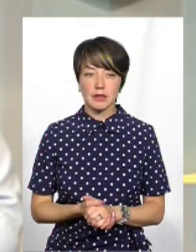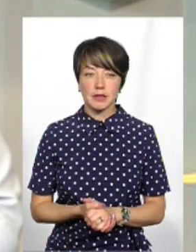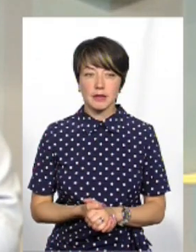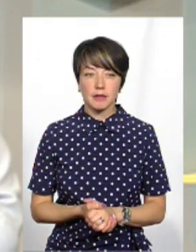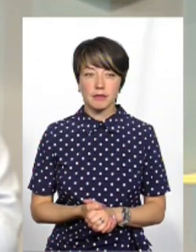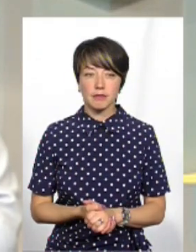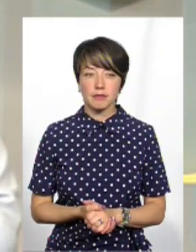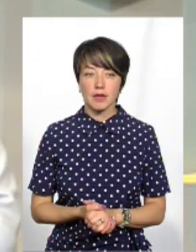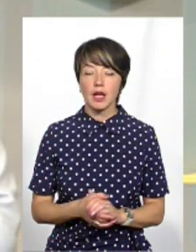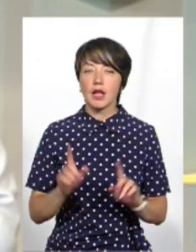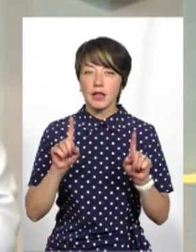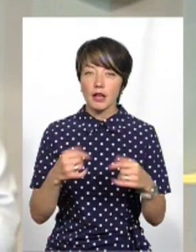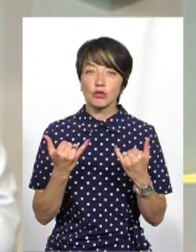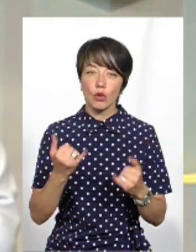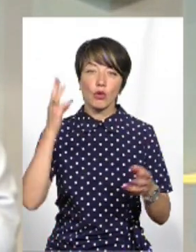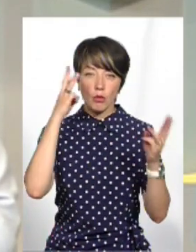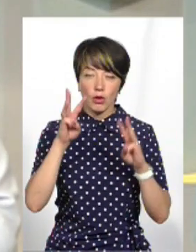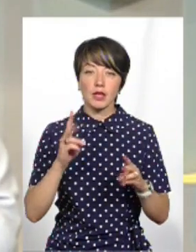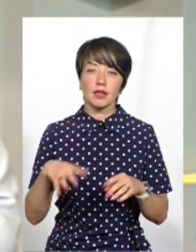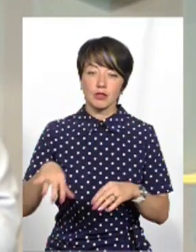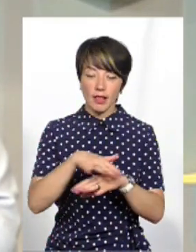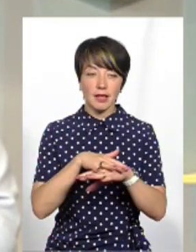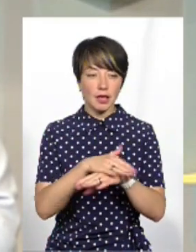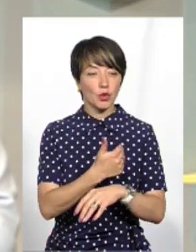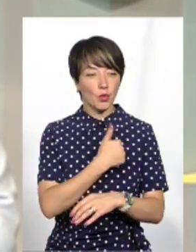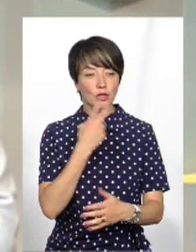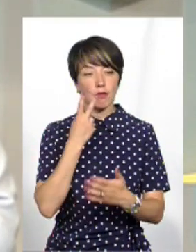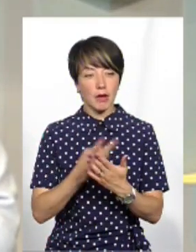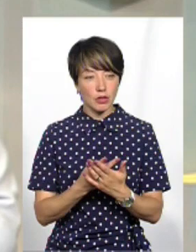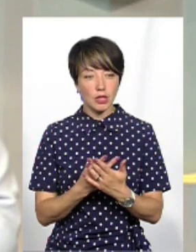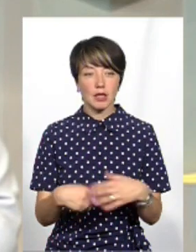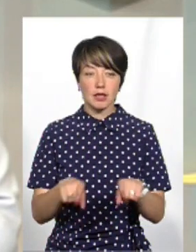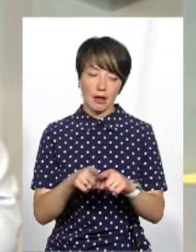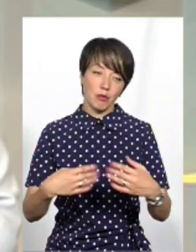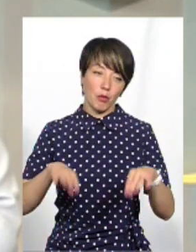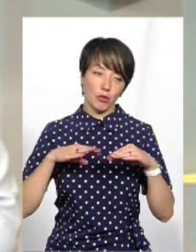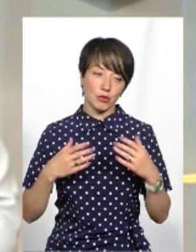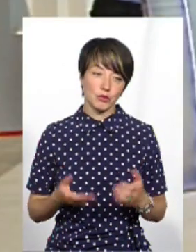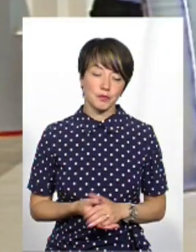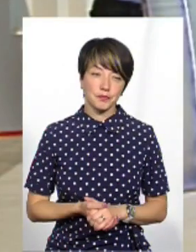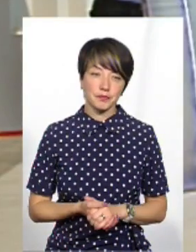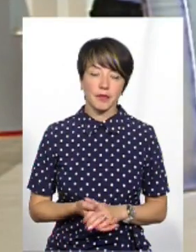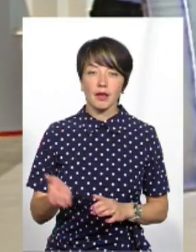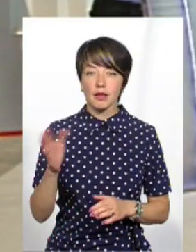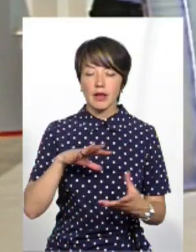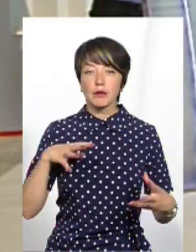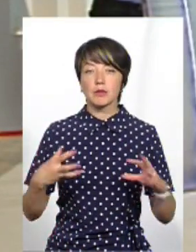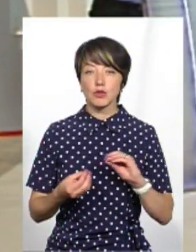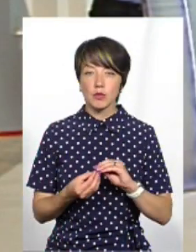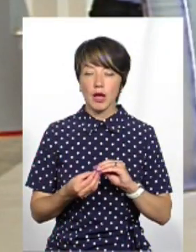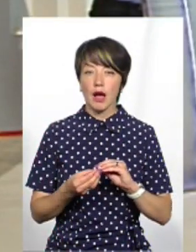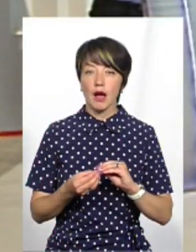Да, тобто, так? Власне, те, що сьогодні модно, те, що населення хоче бачити, те нам і пропонують. І давайте